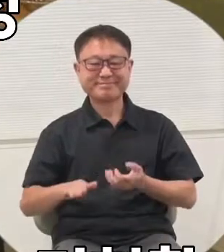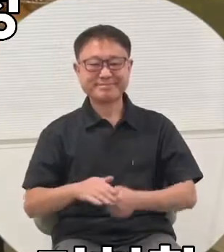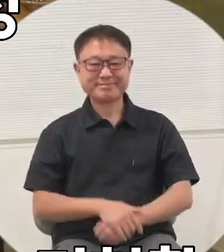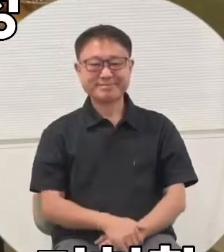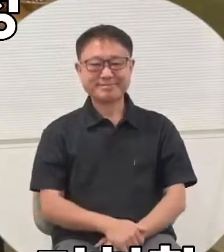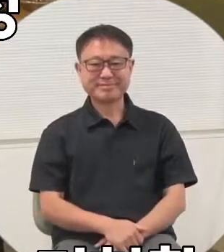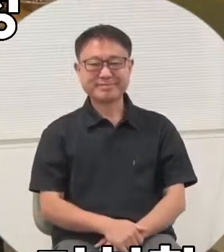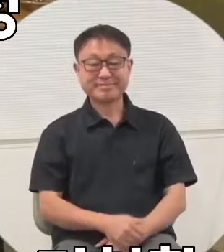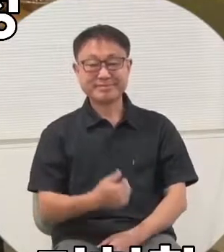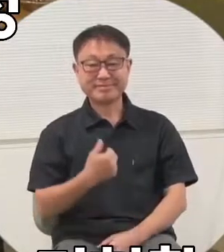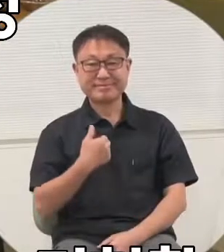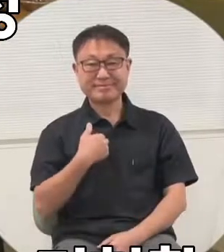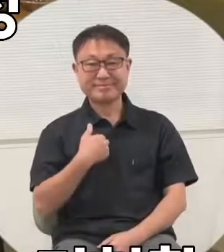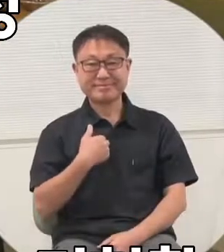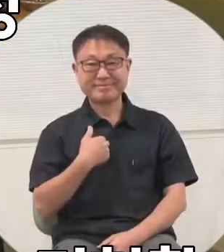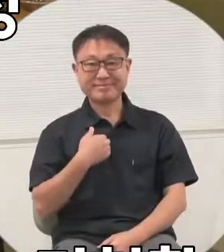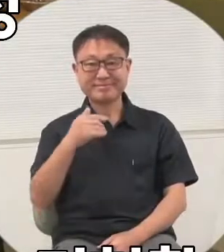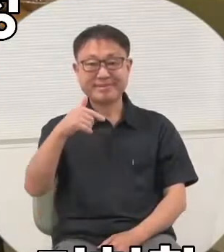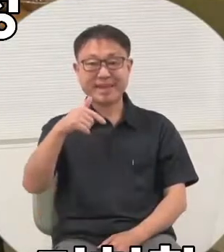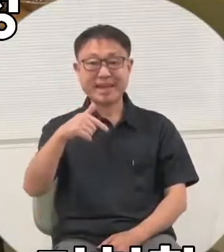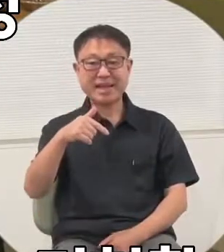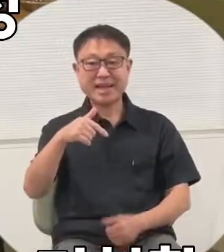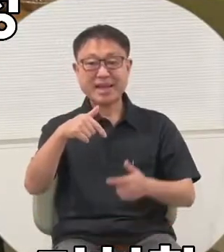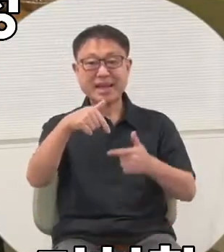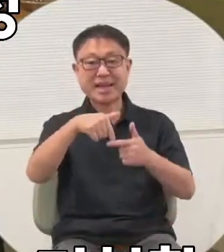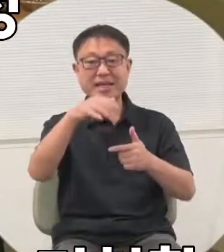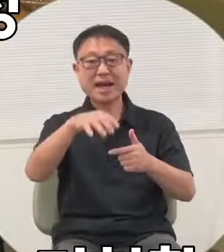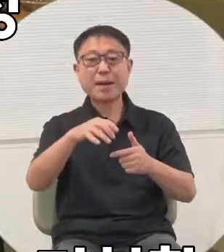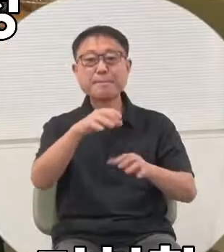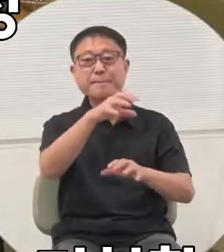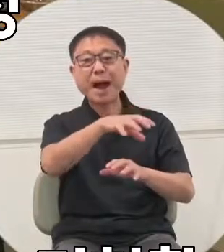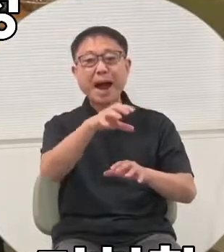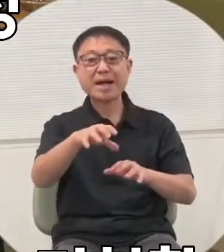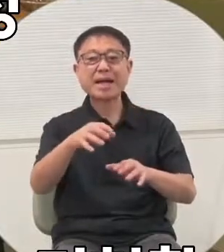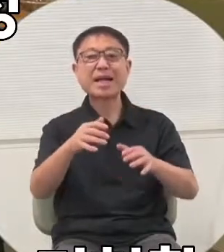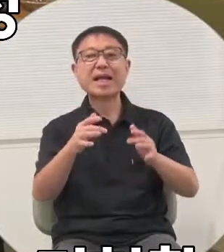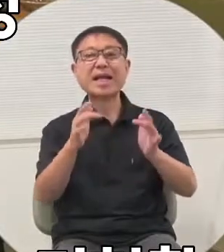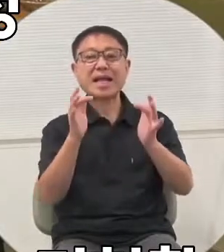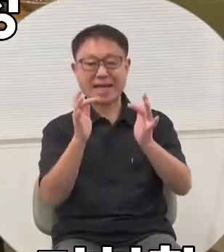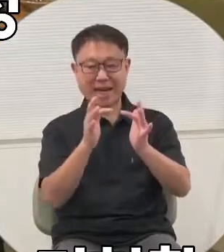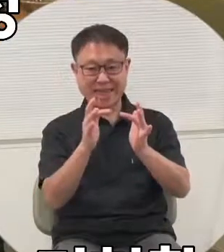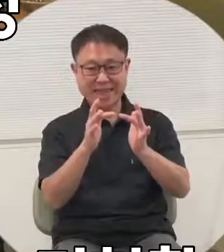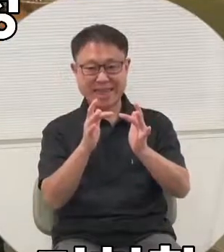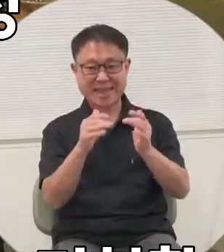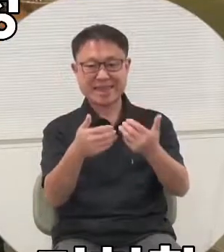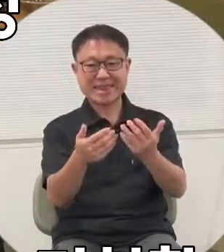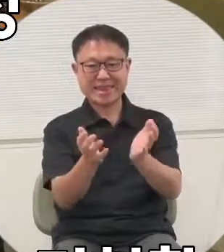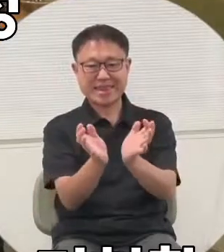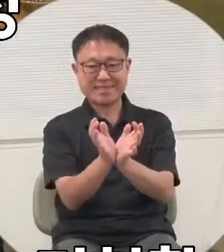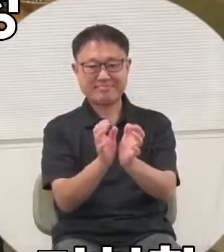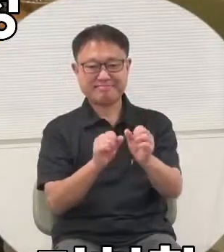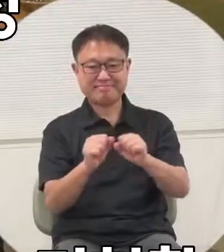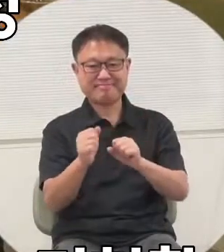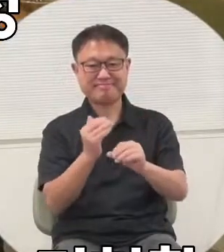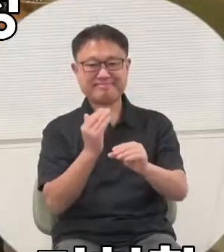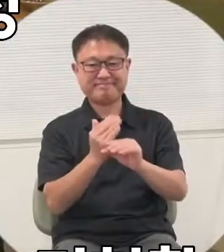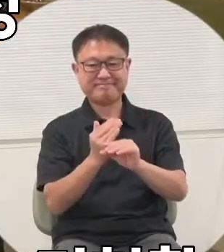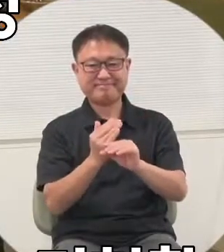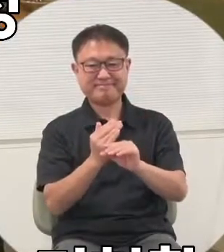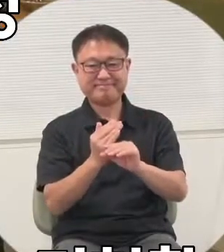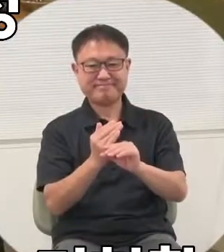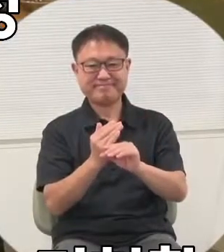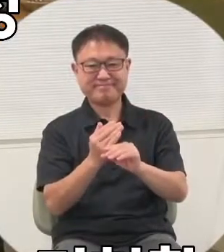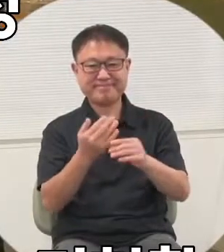예, 저는 강남 마을넷이라는 단체에서 활동하고 있는